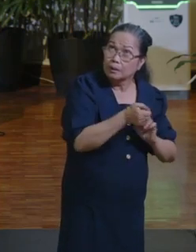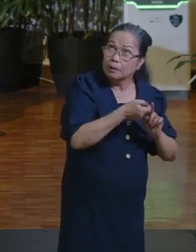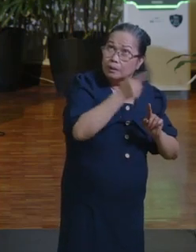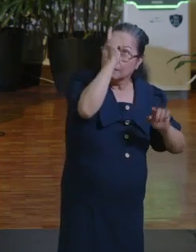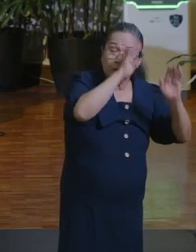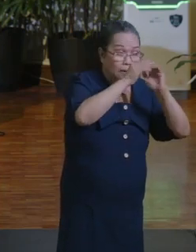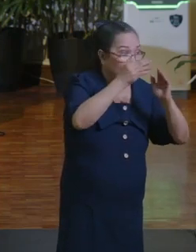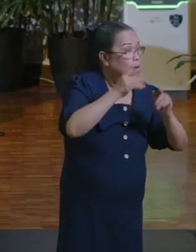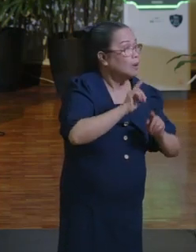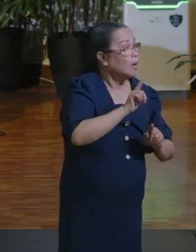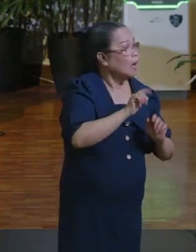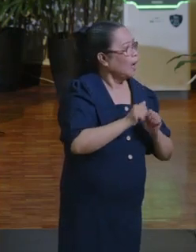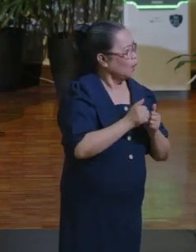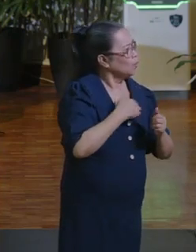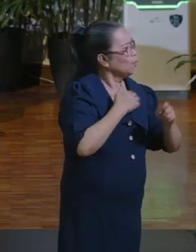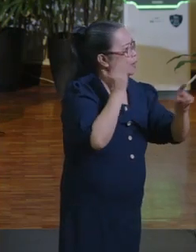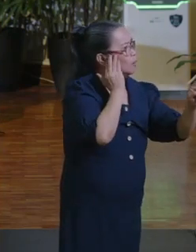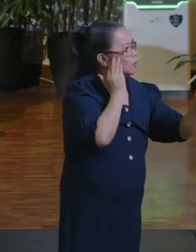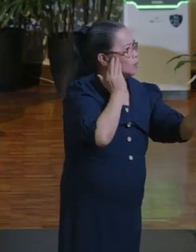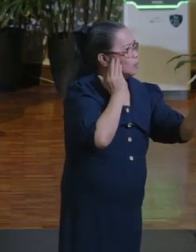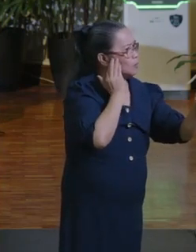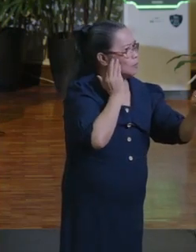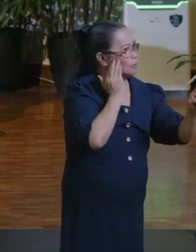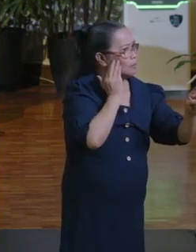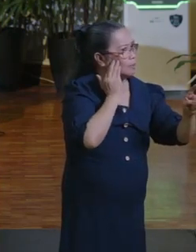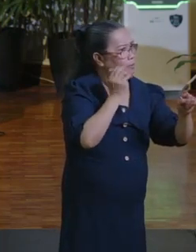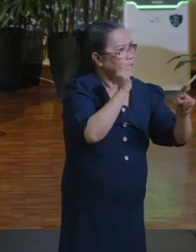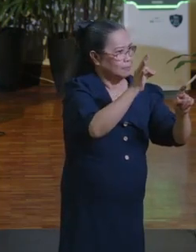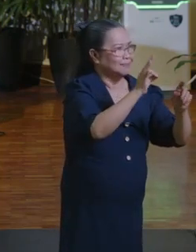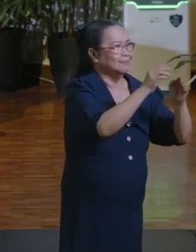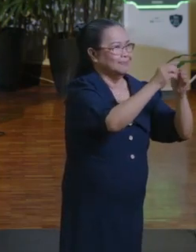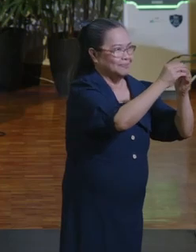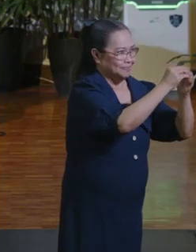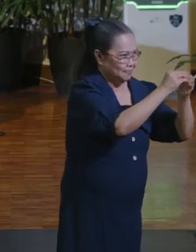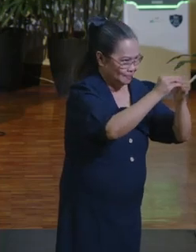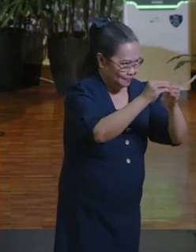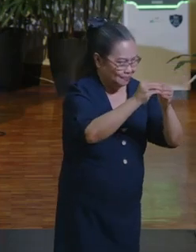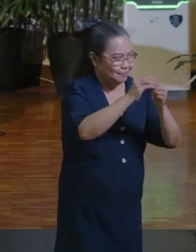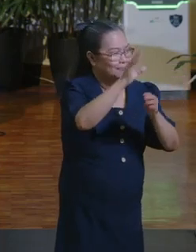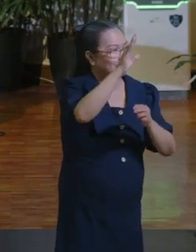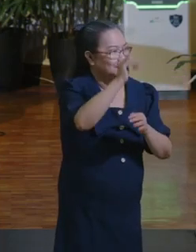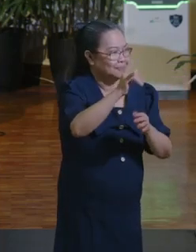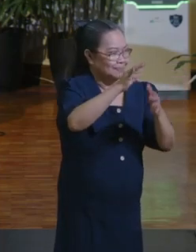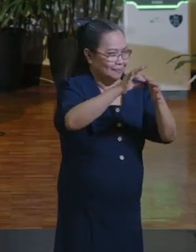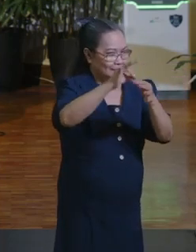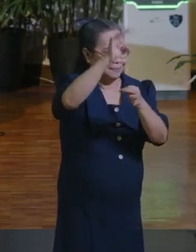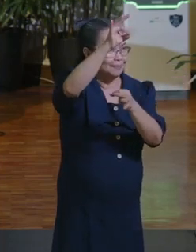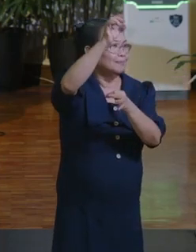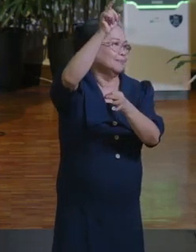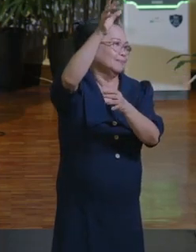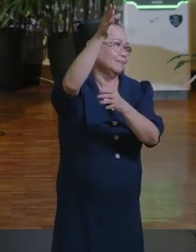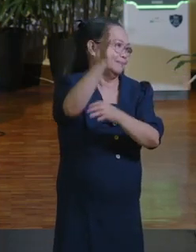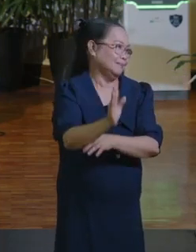above? Paano natin malalaman yun? If we are led by the Spirit of